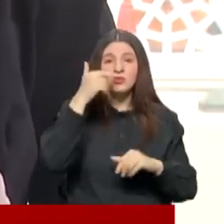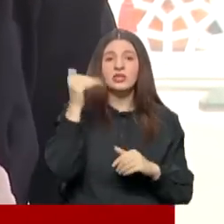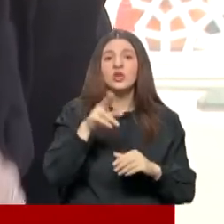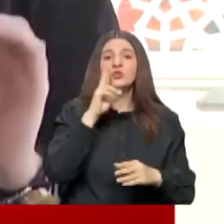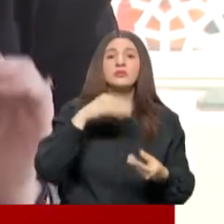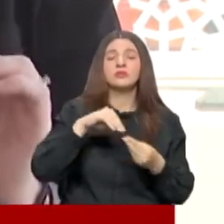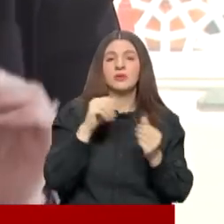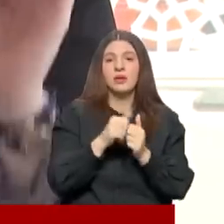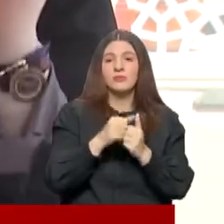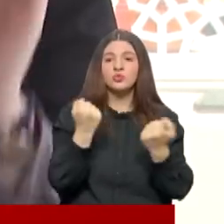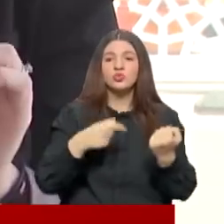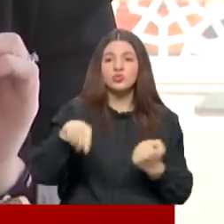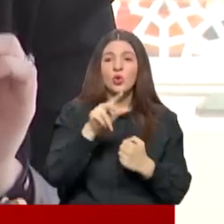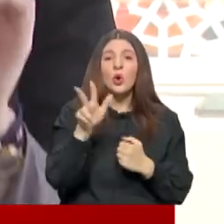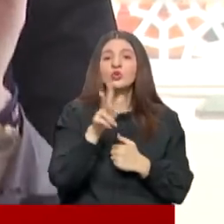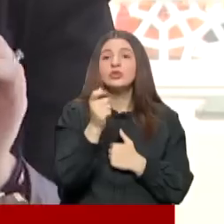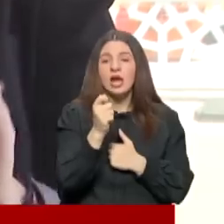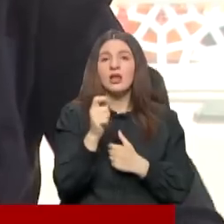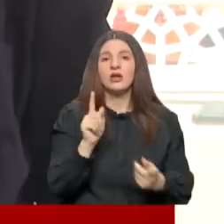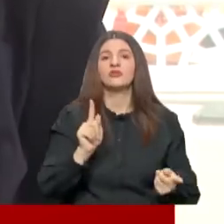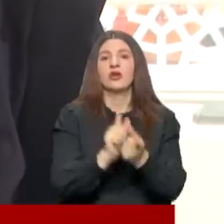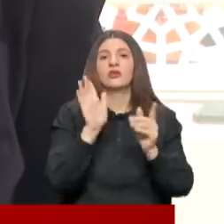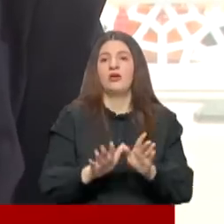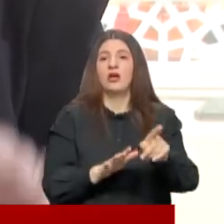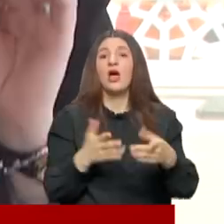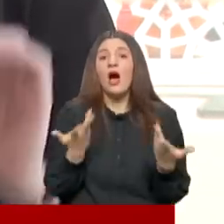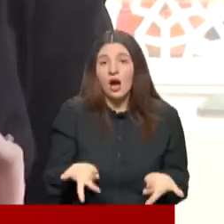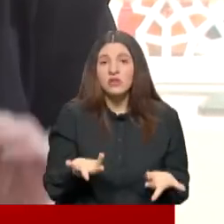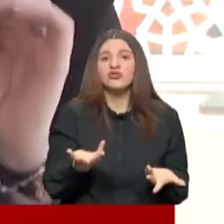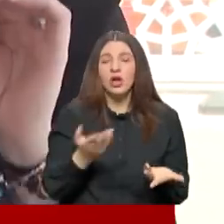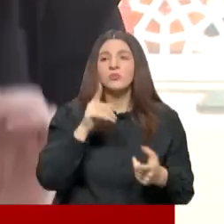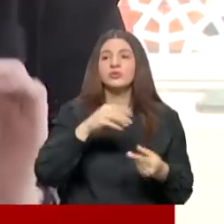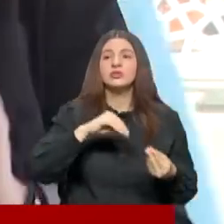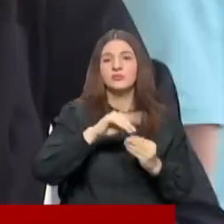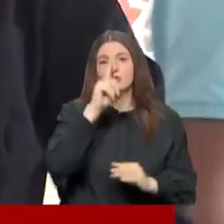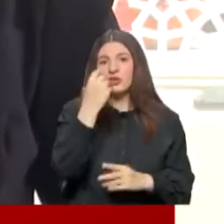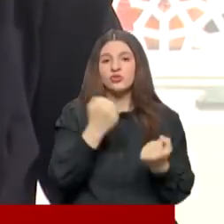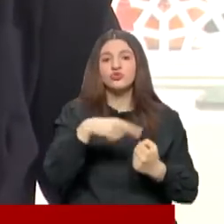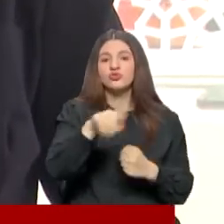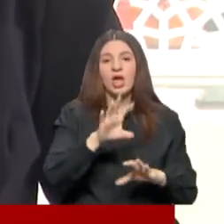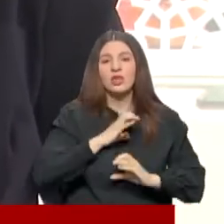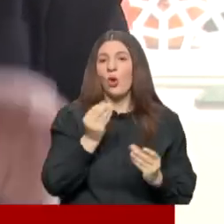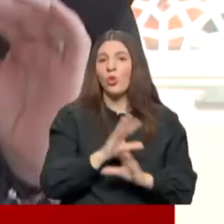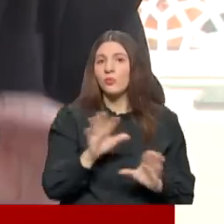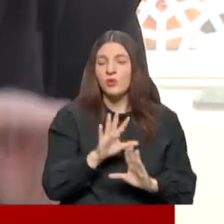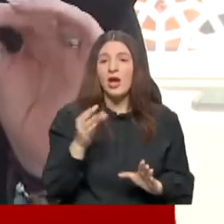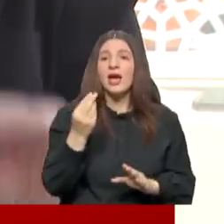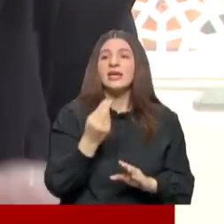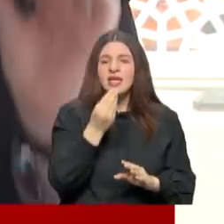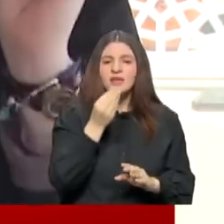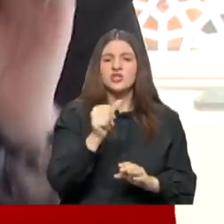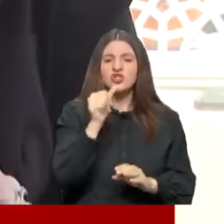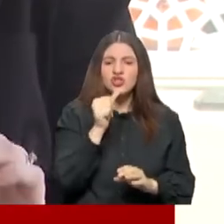zamla birlikte sürücüler 30 lirayla karşı karşıya kaldı, ancak bu zamdan sadece sürücüler etkilenmiyor.